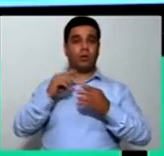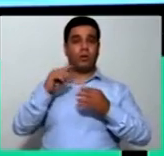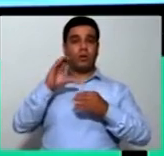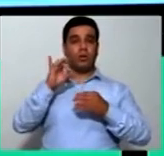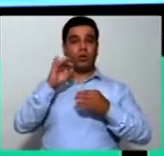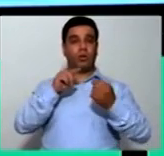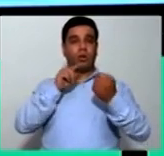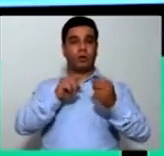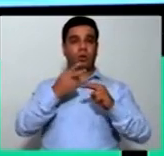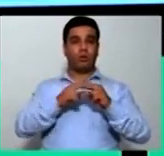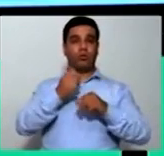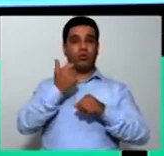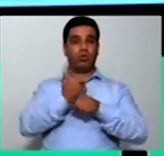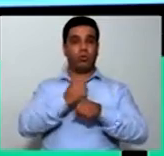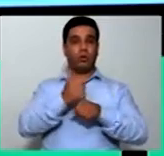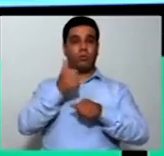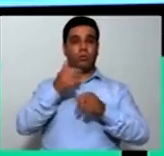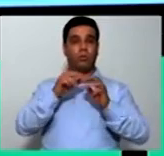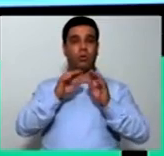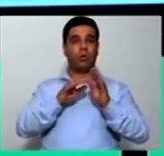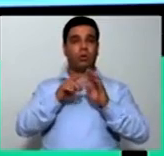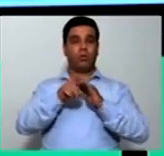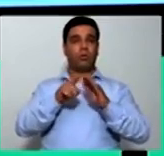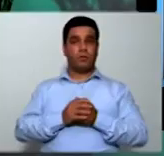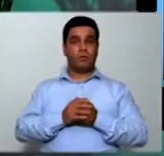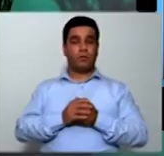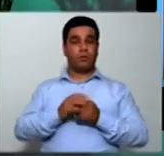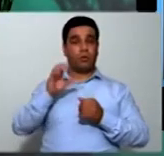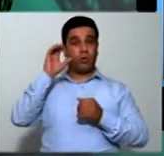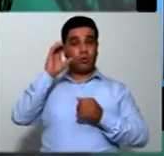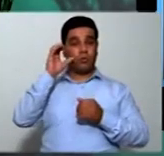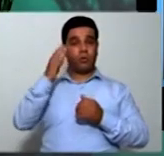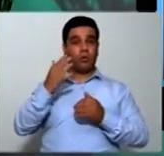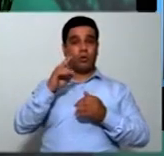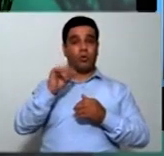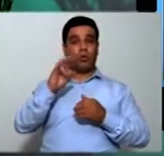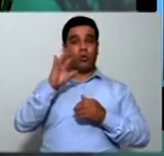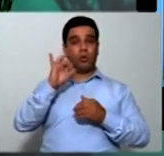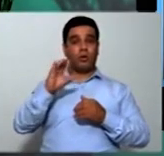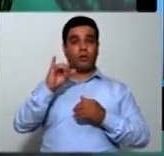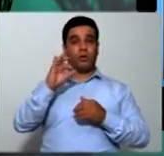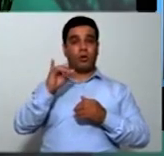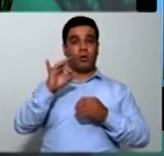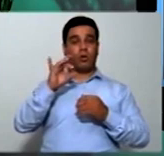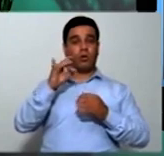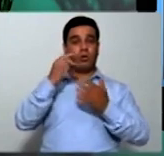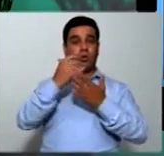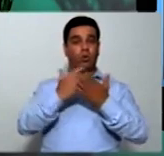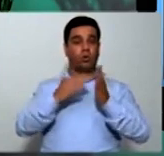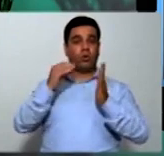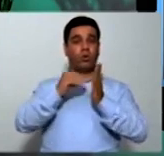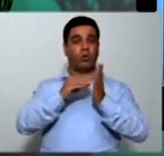siyosatga qarshiligini juda ham oshirib yuboradi. Natijada O'zbekistonda quloqlar sifatida ro'yxatga